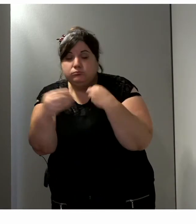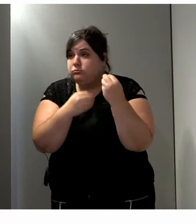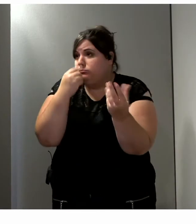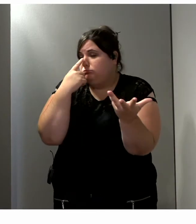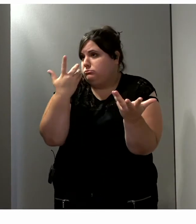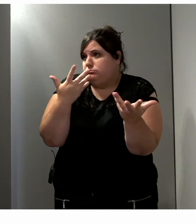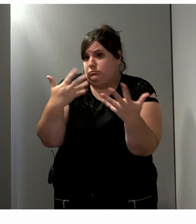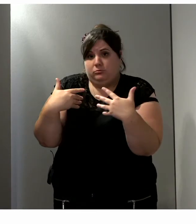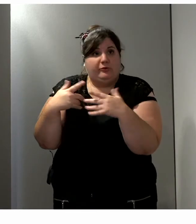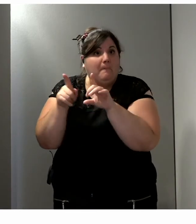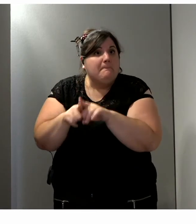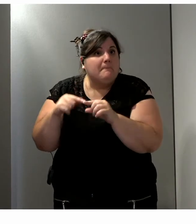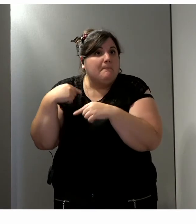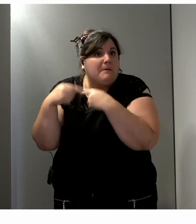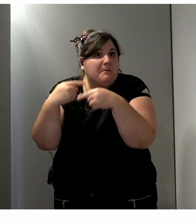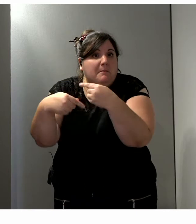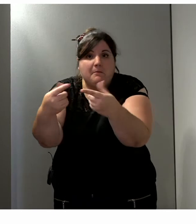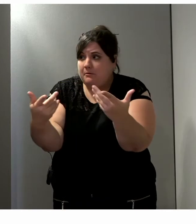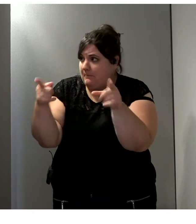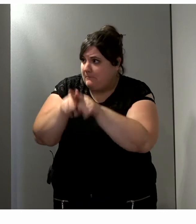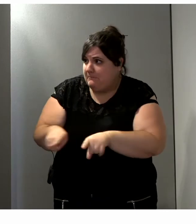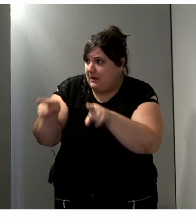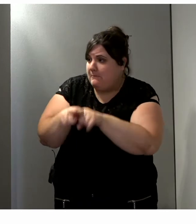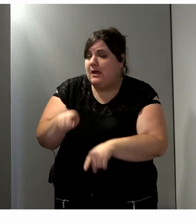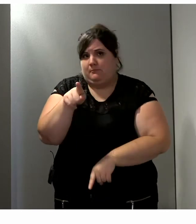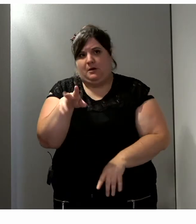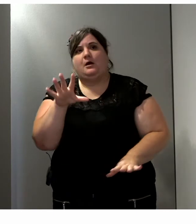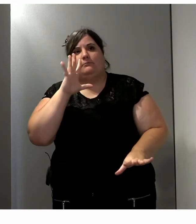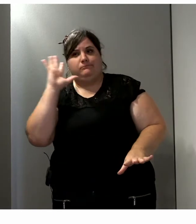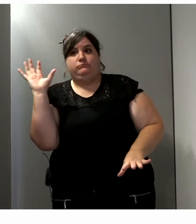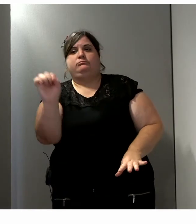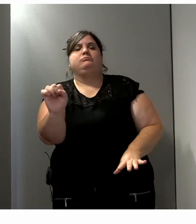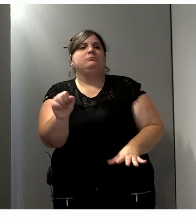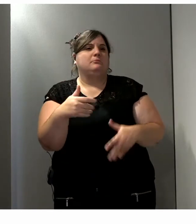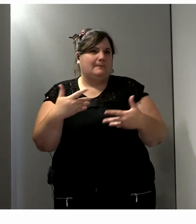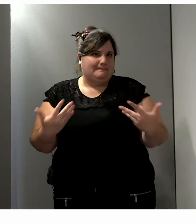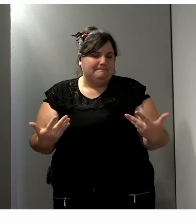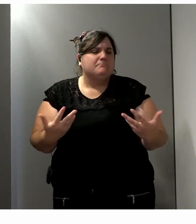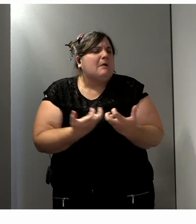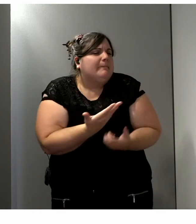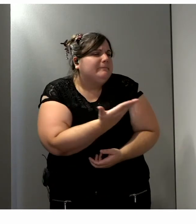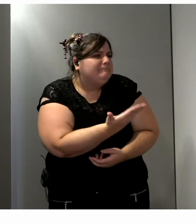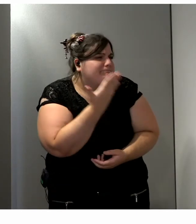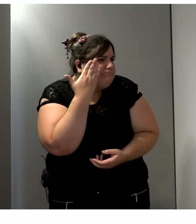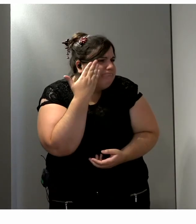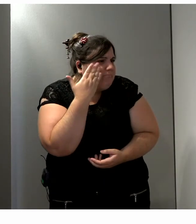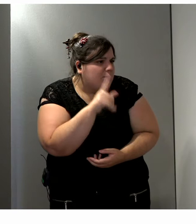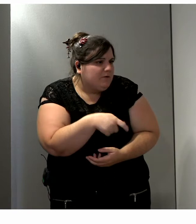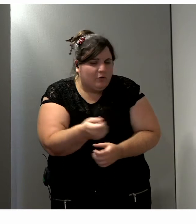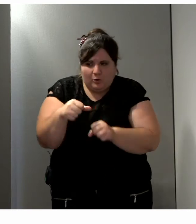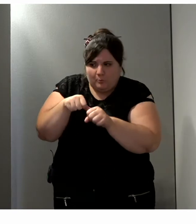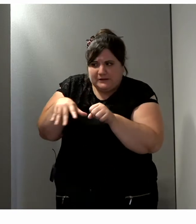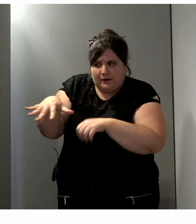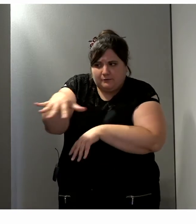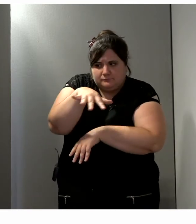pas. Et on sait, vous le savez, vous êtes un observateur très attentif du secteur, qu'on a encore, comme